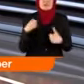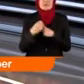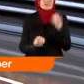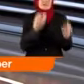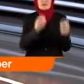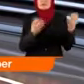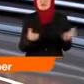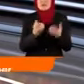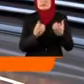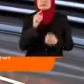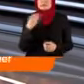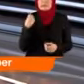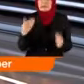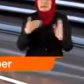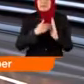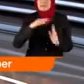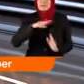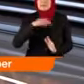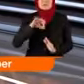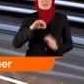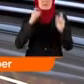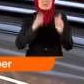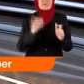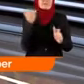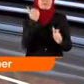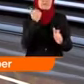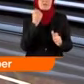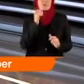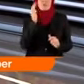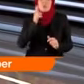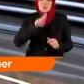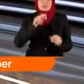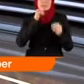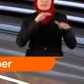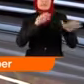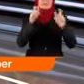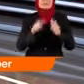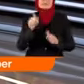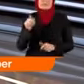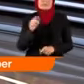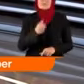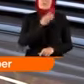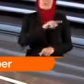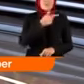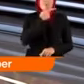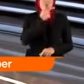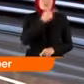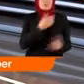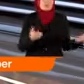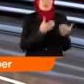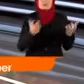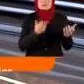yangınlara bir Yenisi daha eklendi bu defa adres Fethiye ölüdeniz'de ve Bodrum alevlerin hızla büyüdüğü bir bu